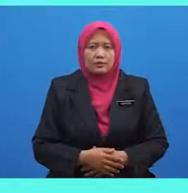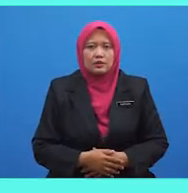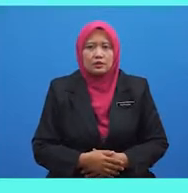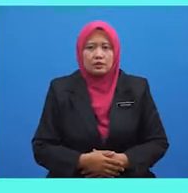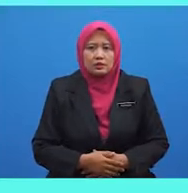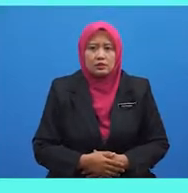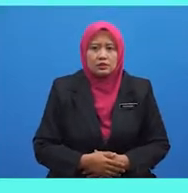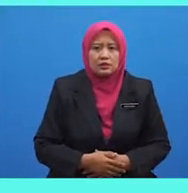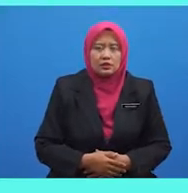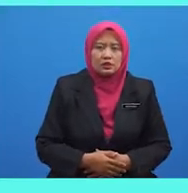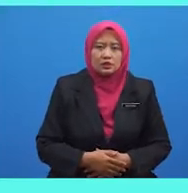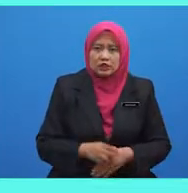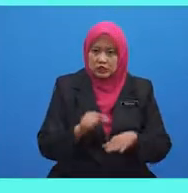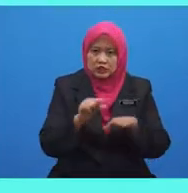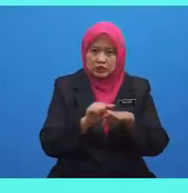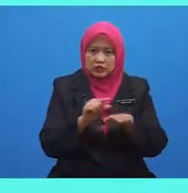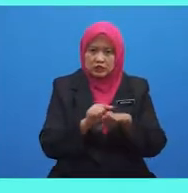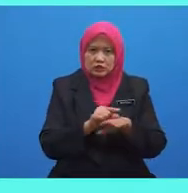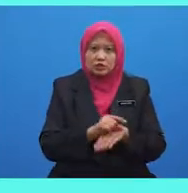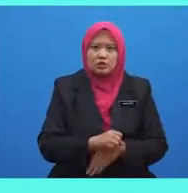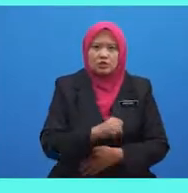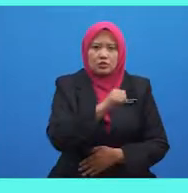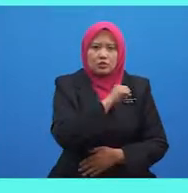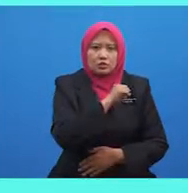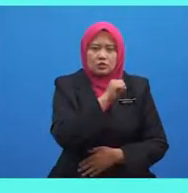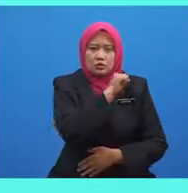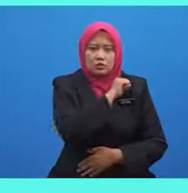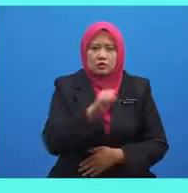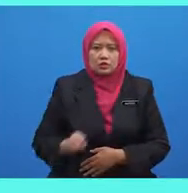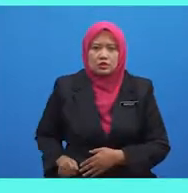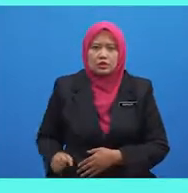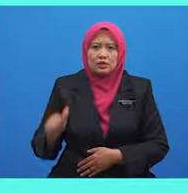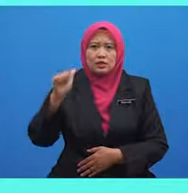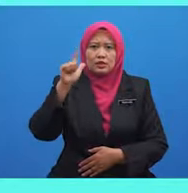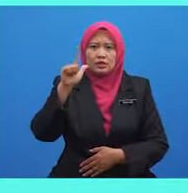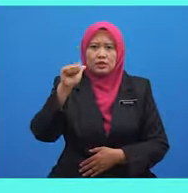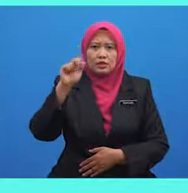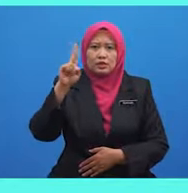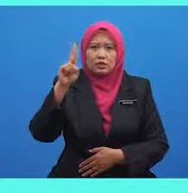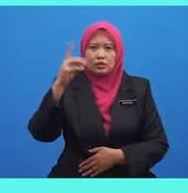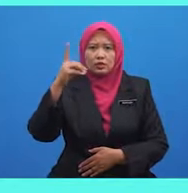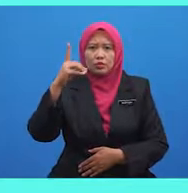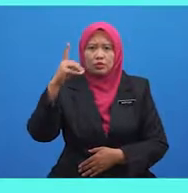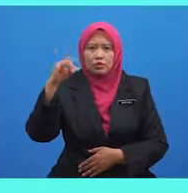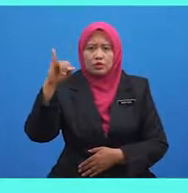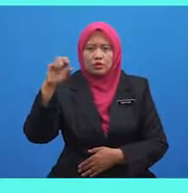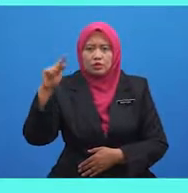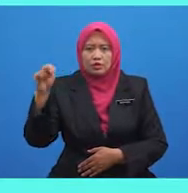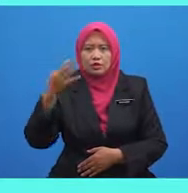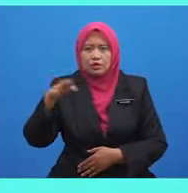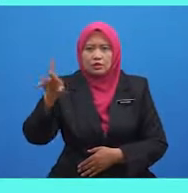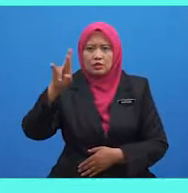gelaran Sultan Alauddin Riayat Shah I pada tahun 1528 sehingga